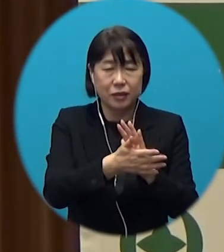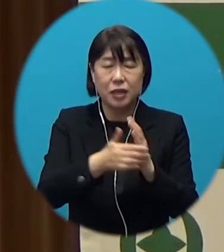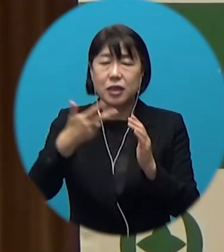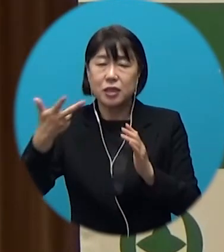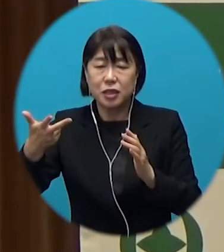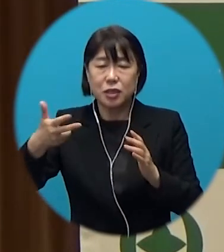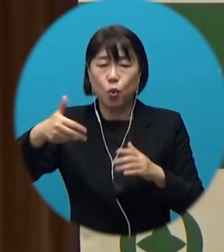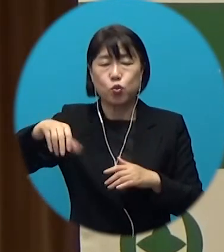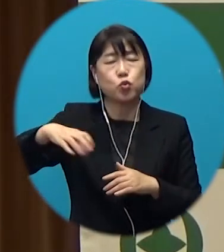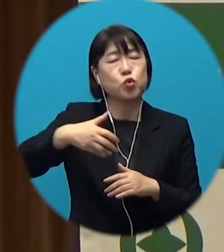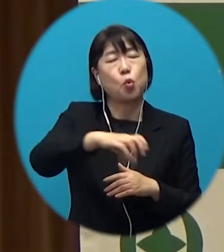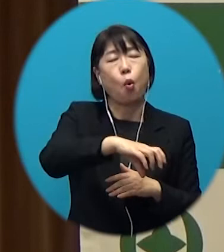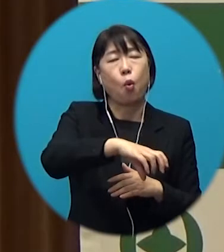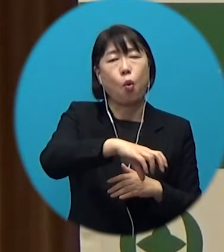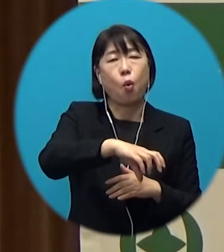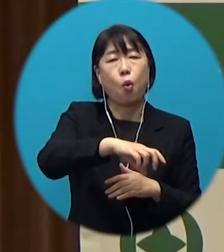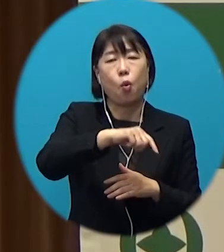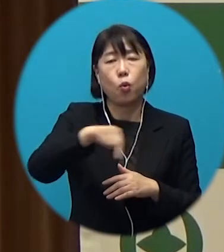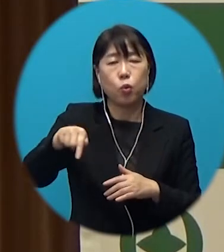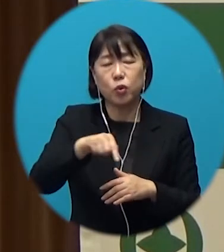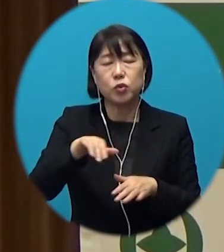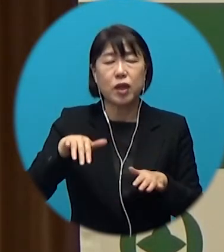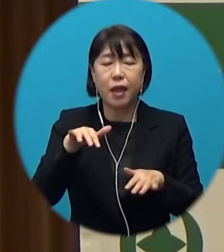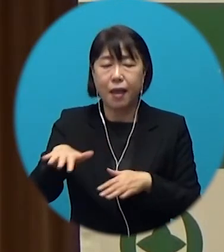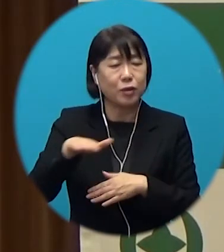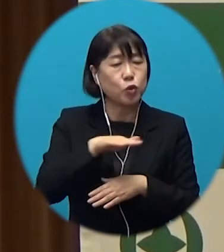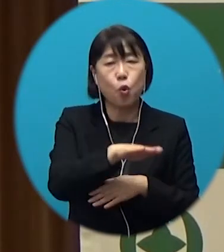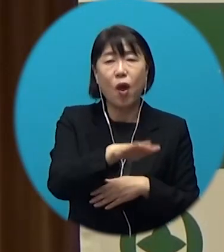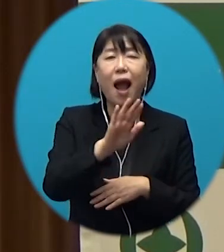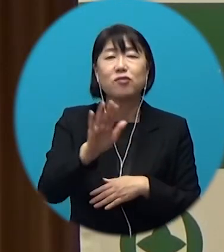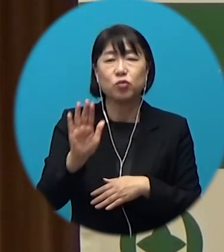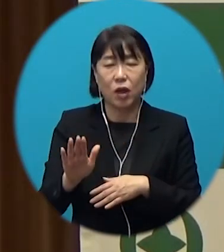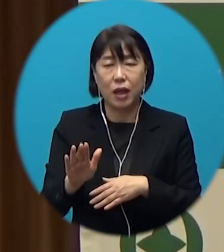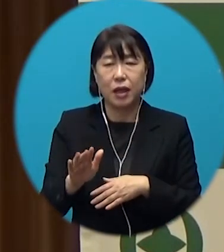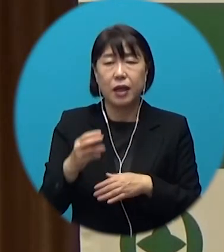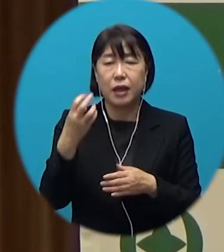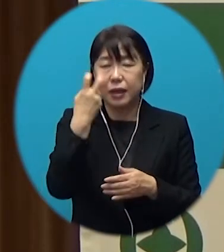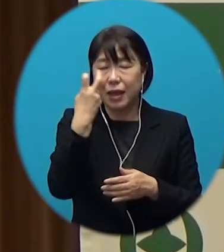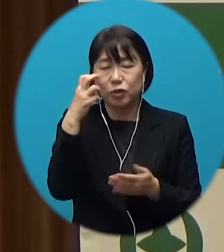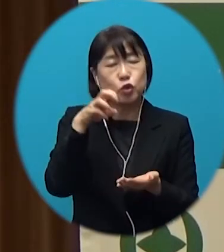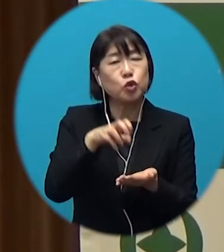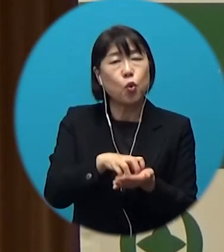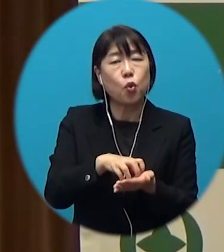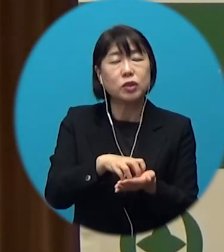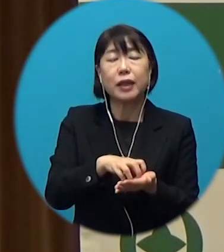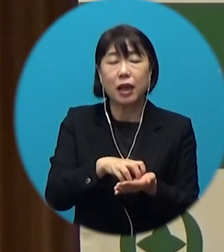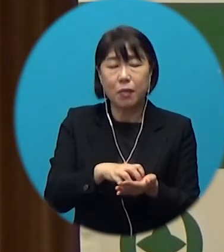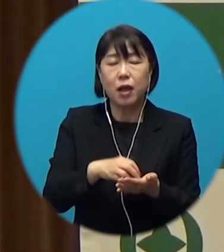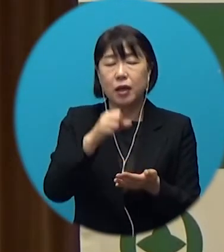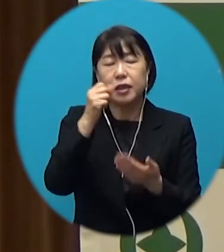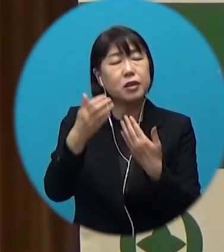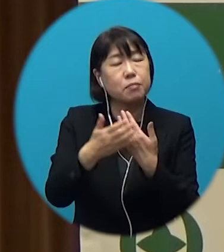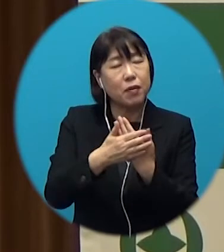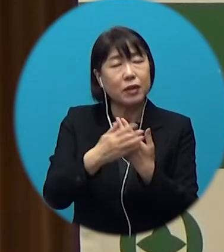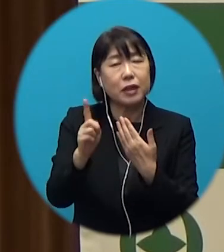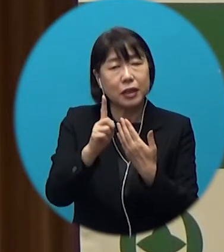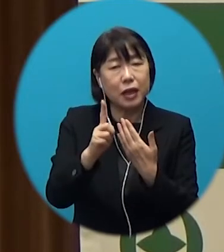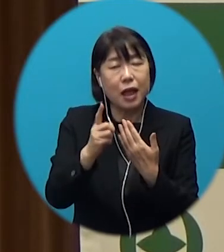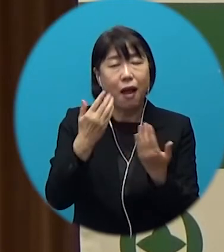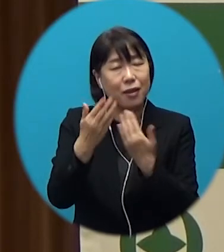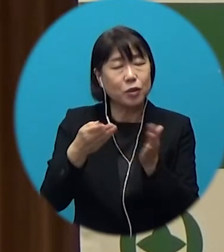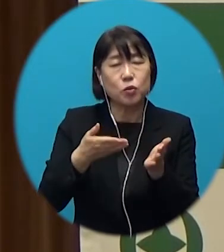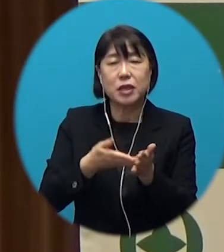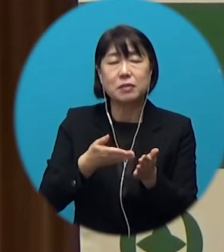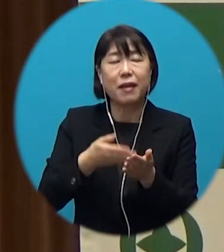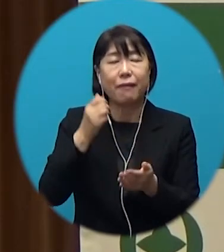ですね、どういう影響があるのかっていうのを検証していかなければ、それぞれのメリットっていうのが明確に説明できませ